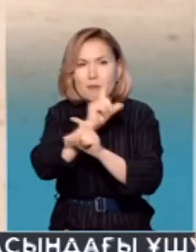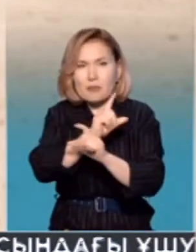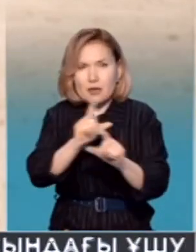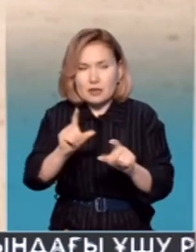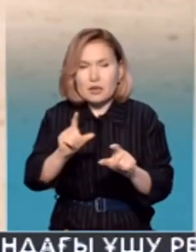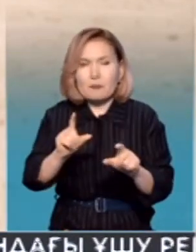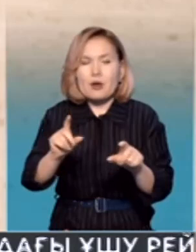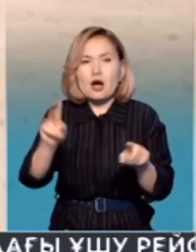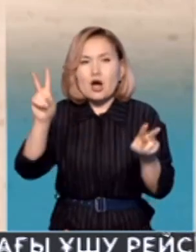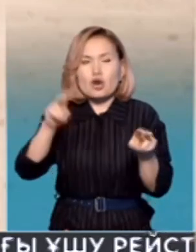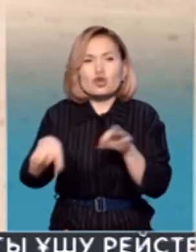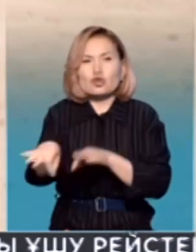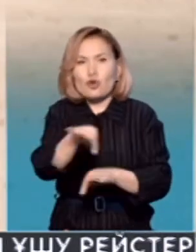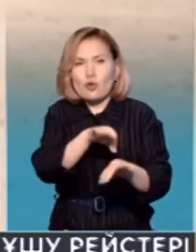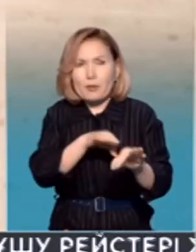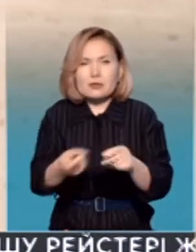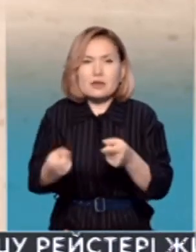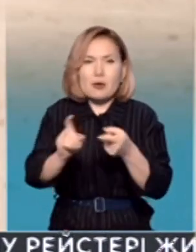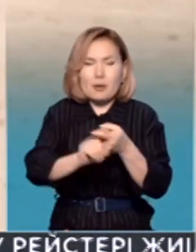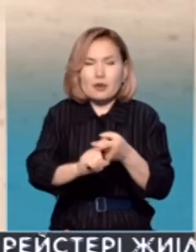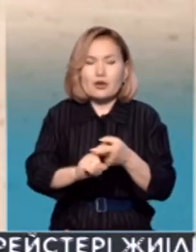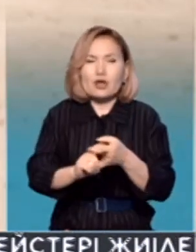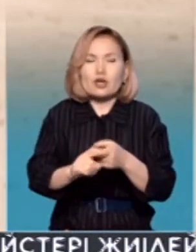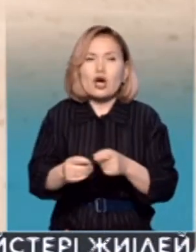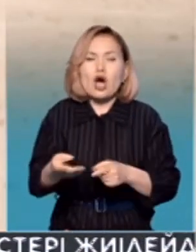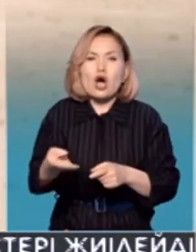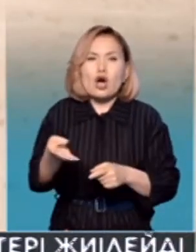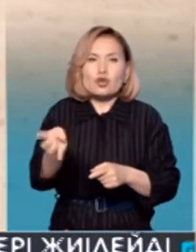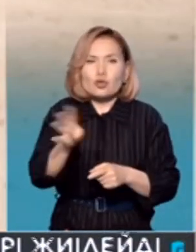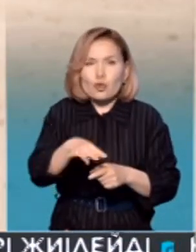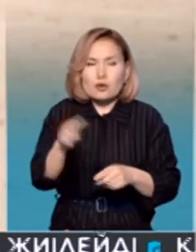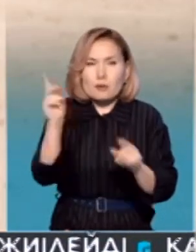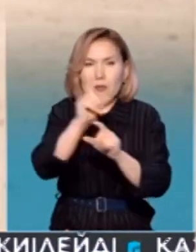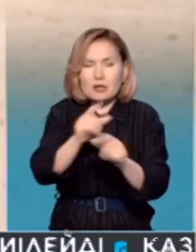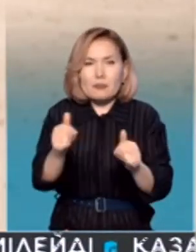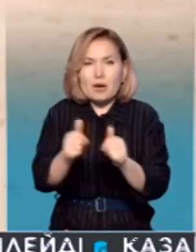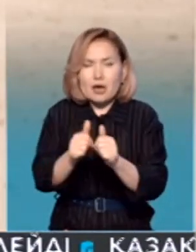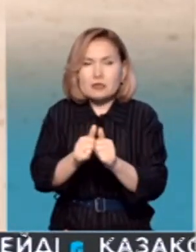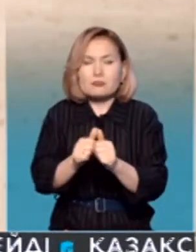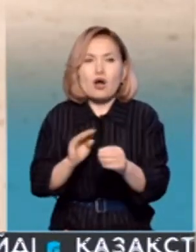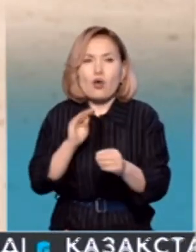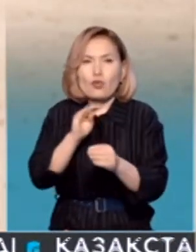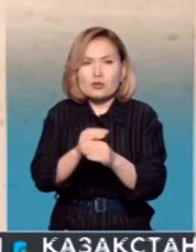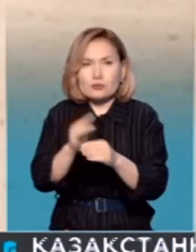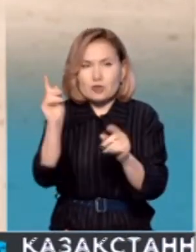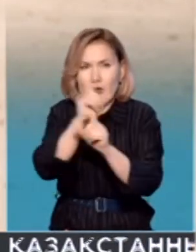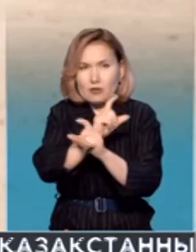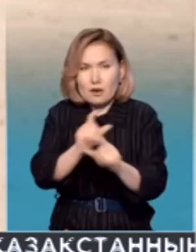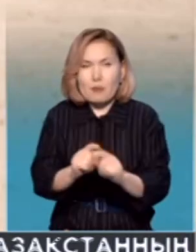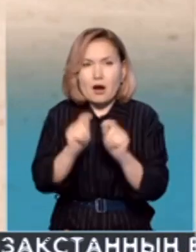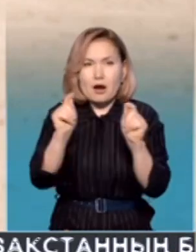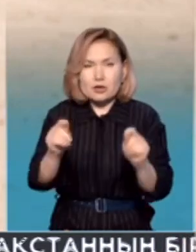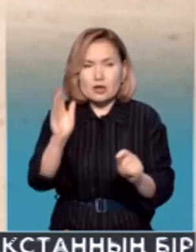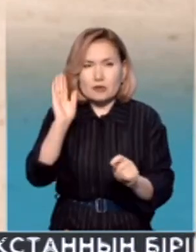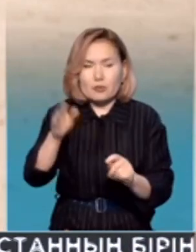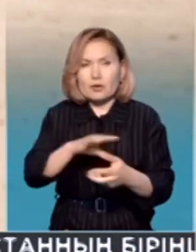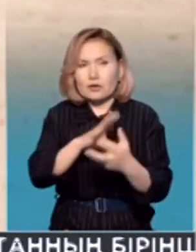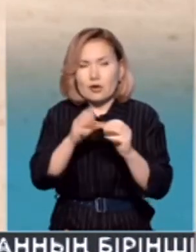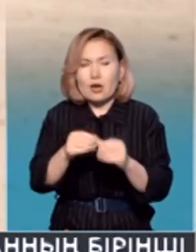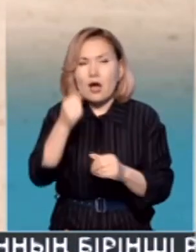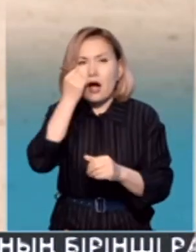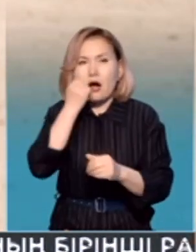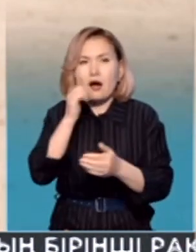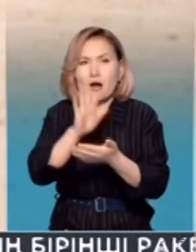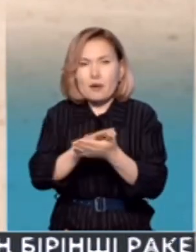де қазірден қалада 4 мектептің қасынан қосымша құрылыс жүріп жатыр. Соның нәтижесінде мынау апаты